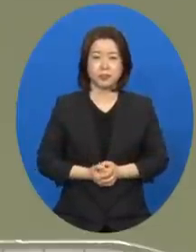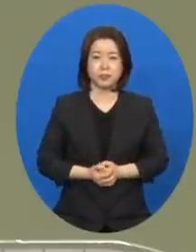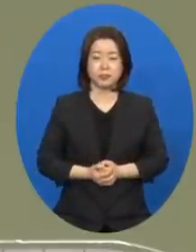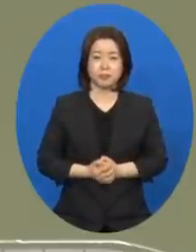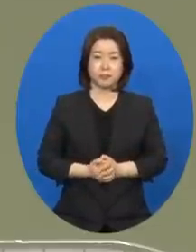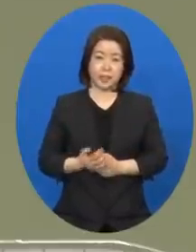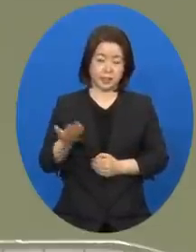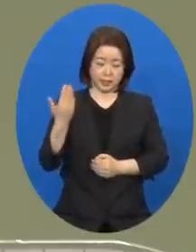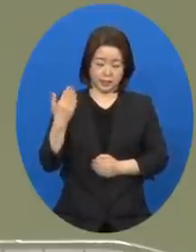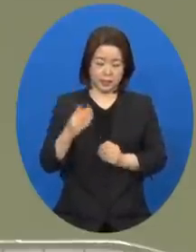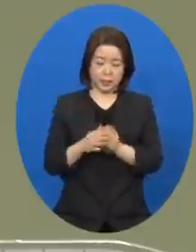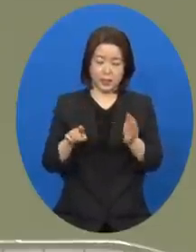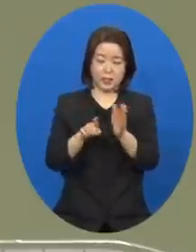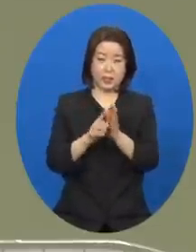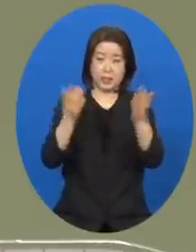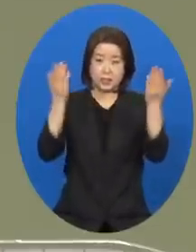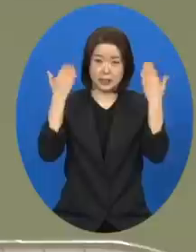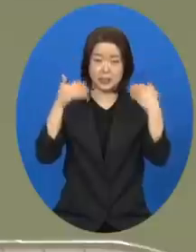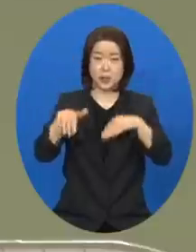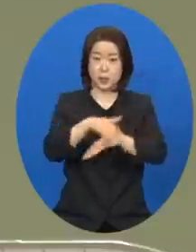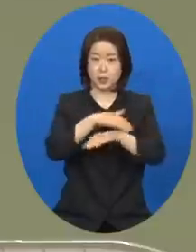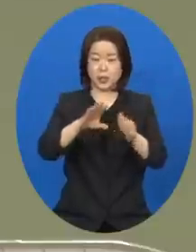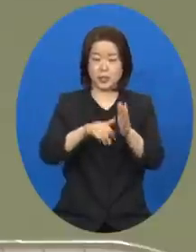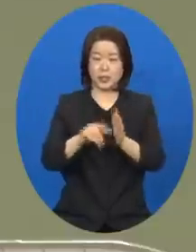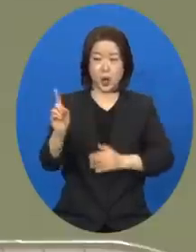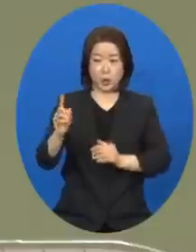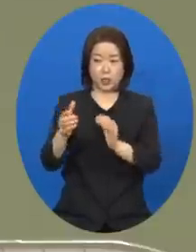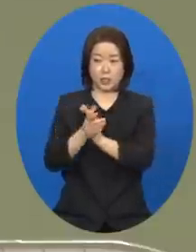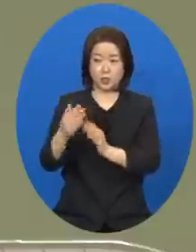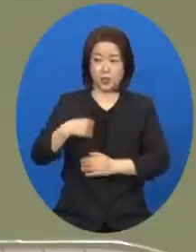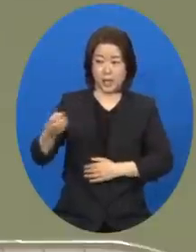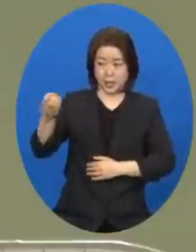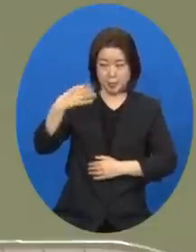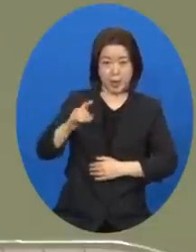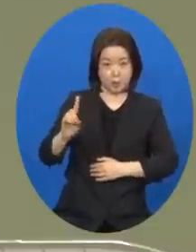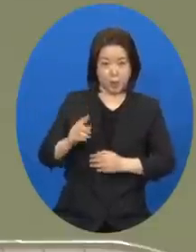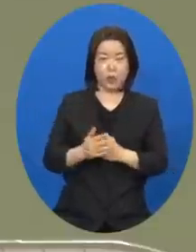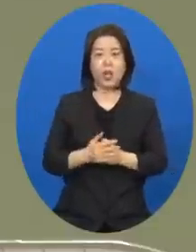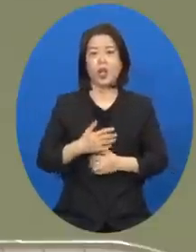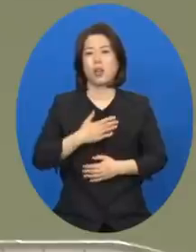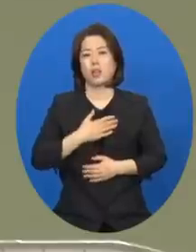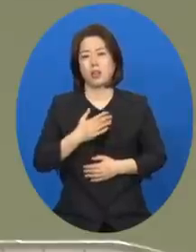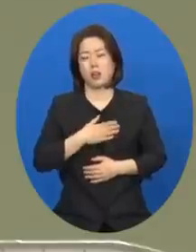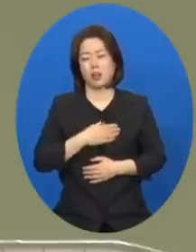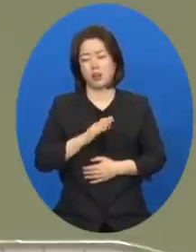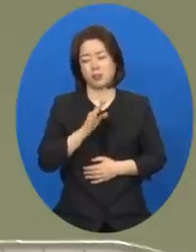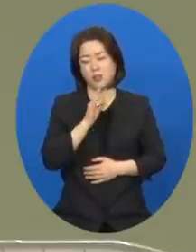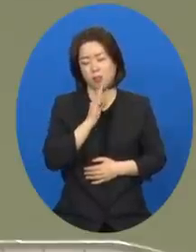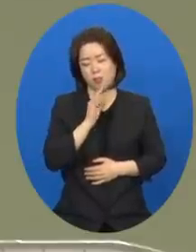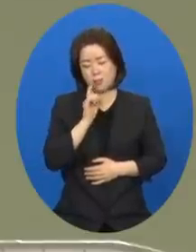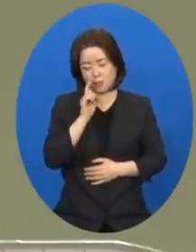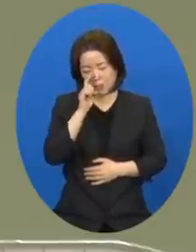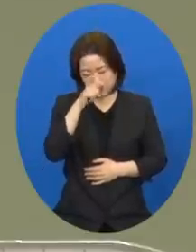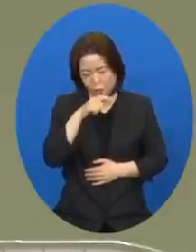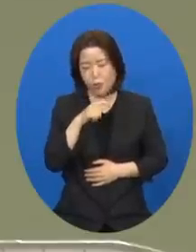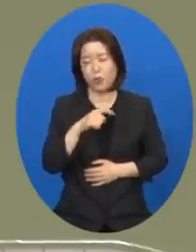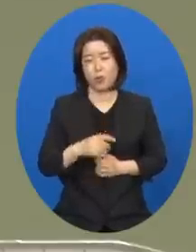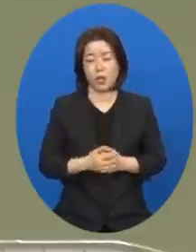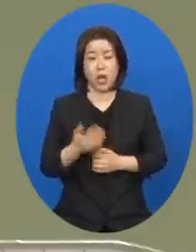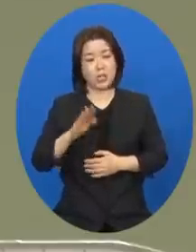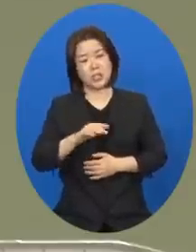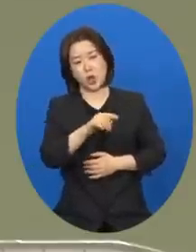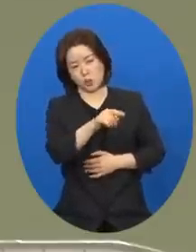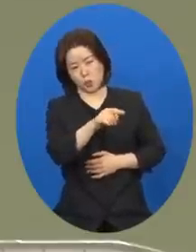신학교 다닐 때 어떤 친구가 저에게 그런 말을 하더라고요. 나는 너무 더러워. 그런데